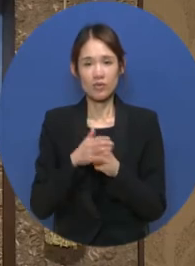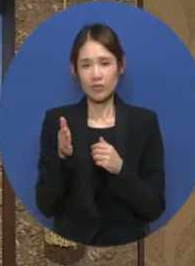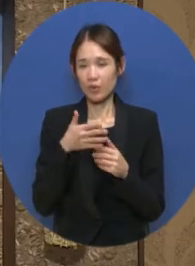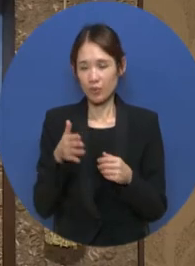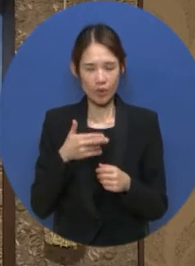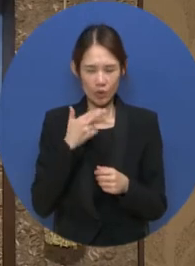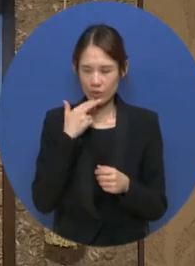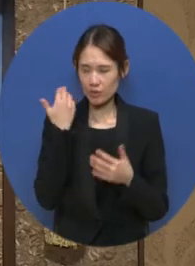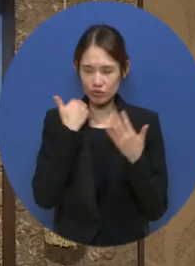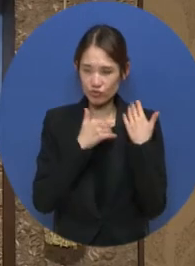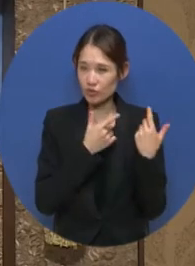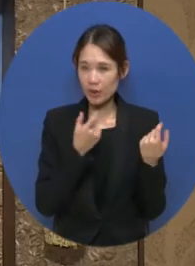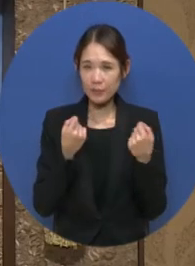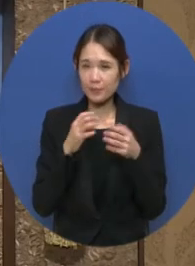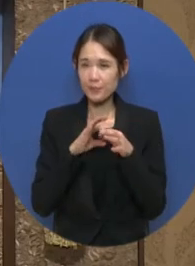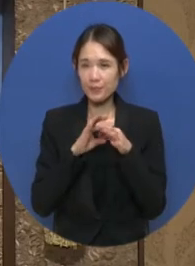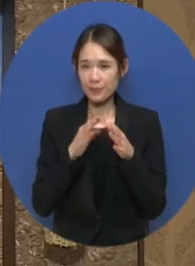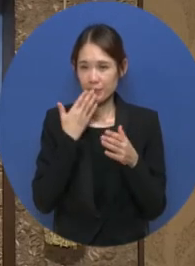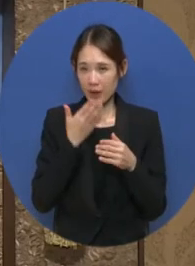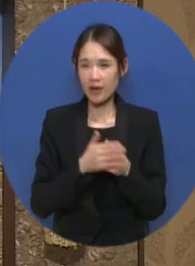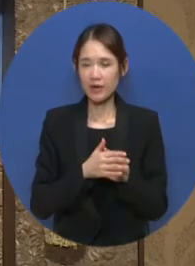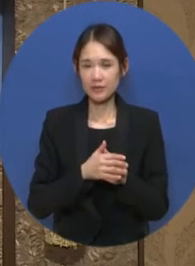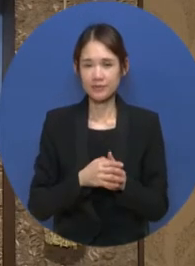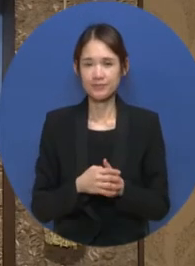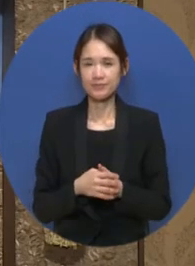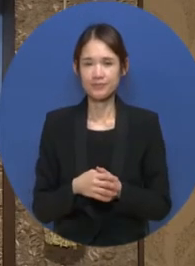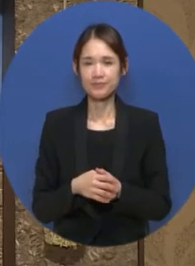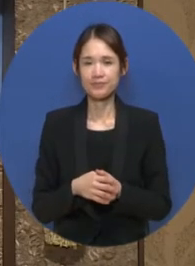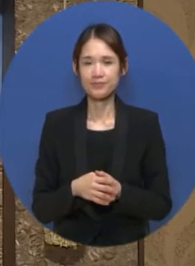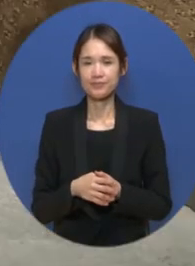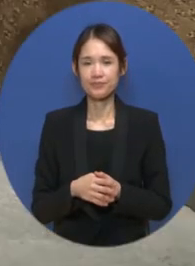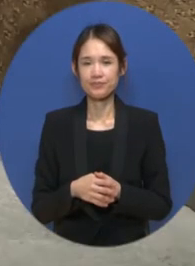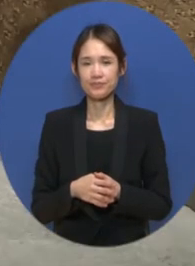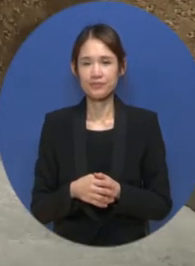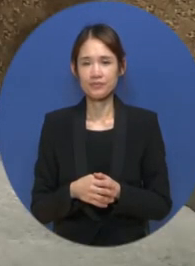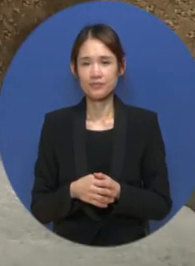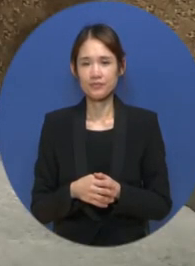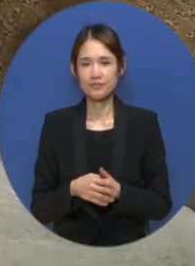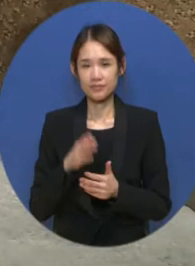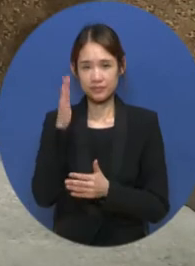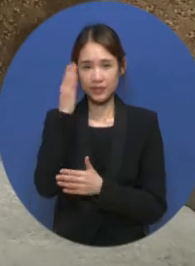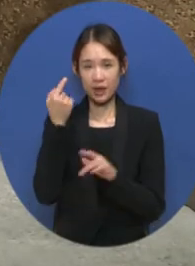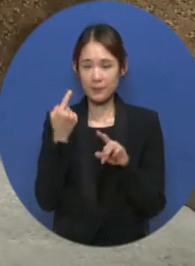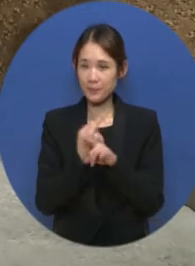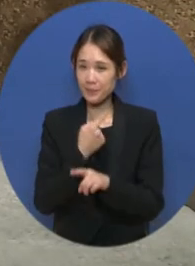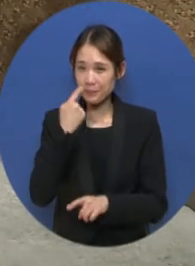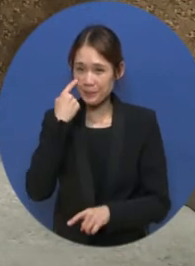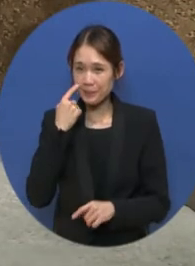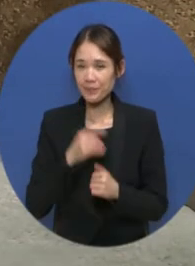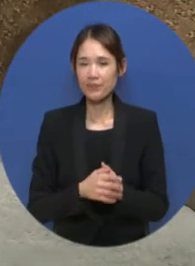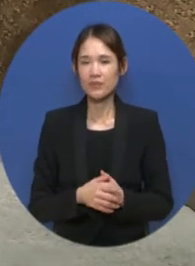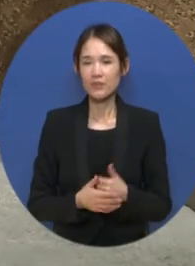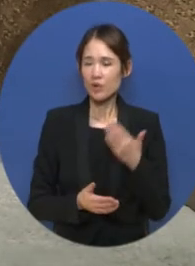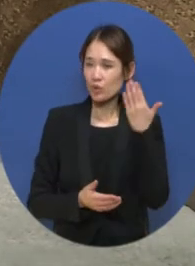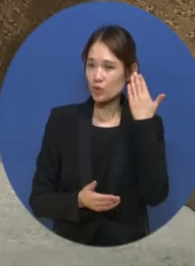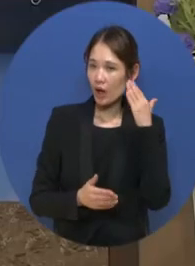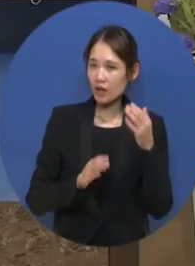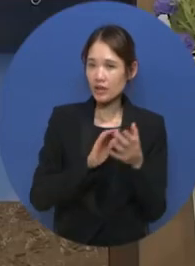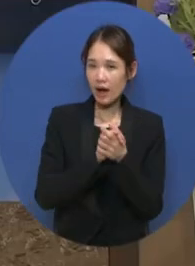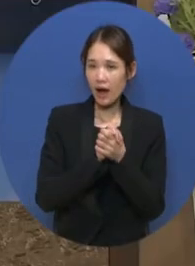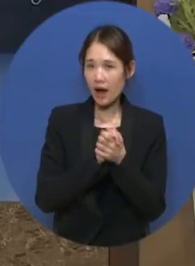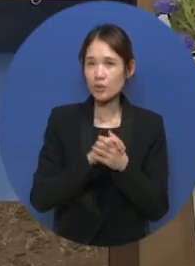수도 없이 4 그런지 받을 수 있도록 그렇게 좋습니다 아 네 그럼 제 이야기를 좀 바꿔 보도록 하겠습니다 5 최근